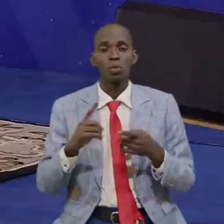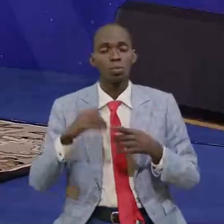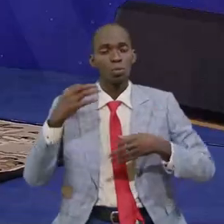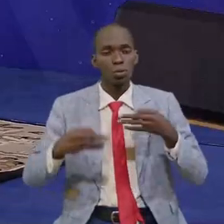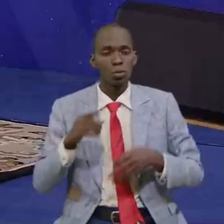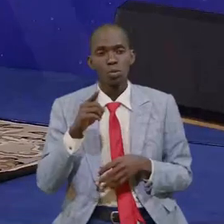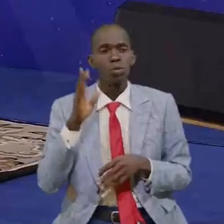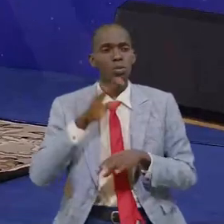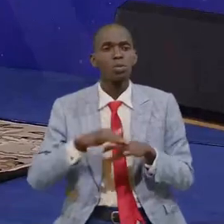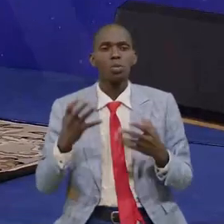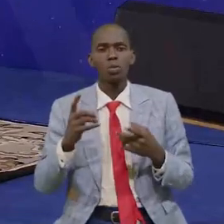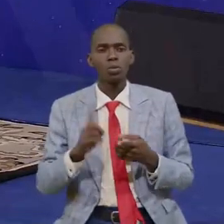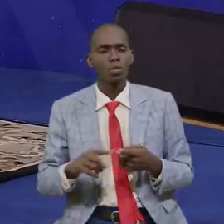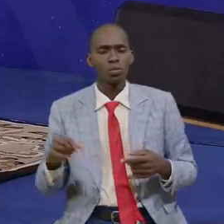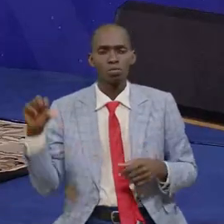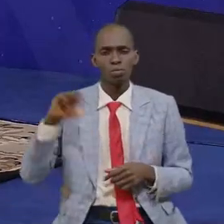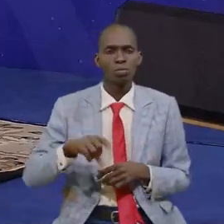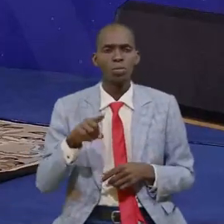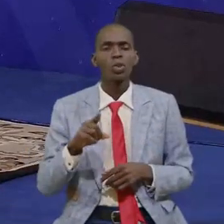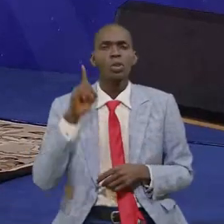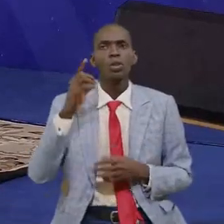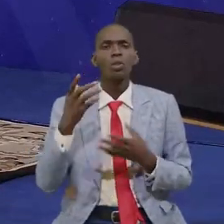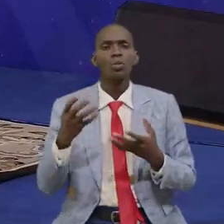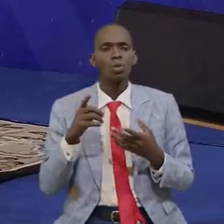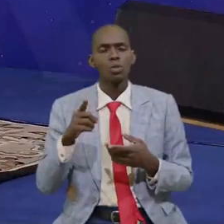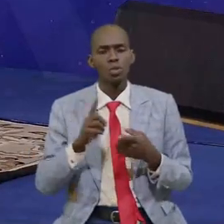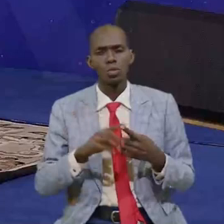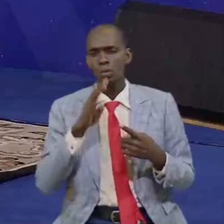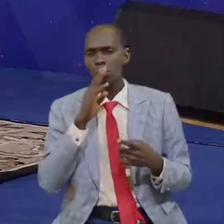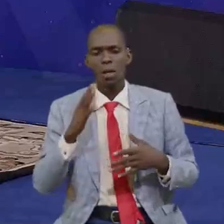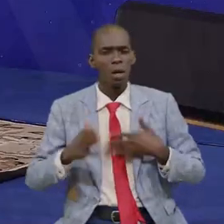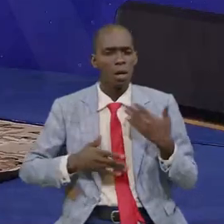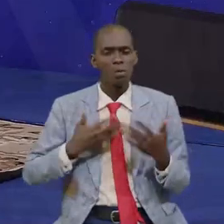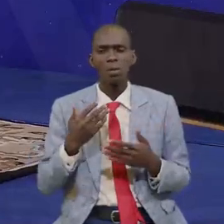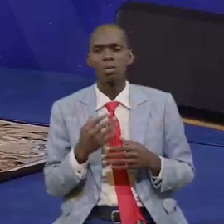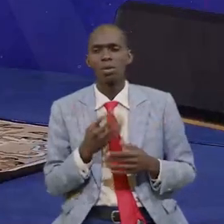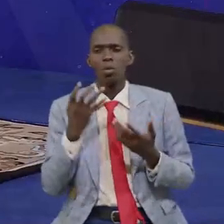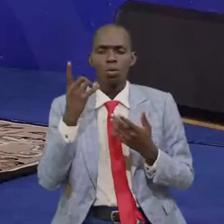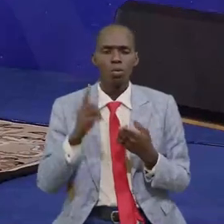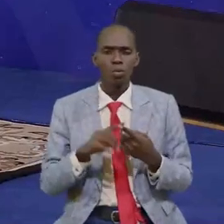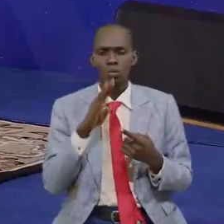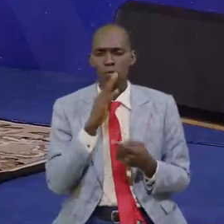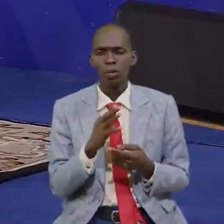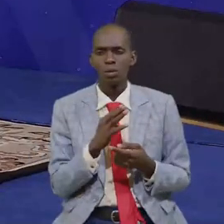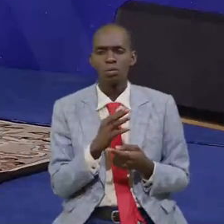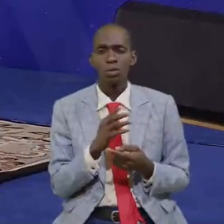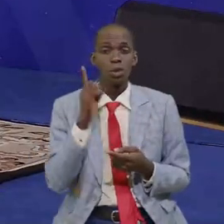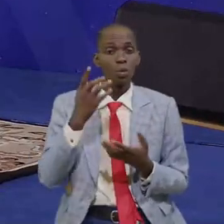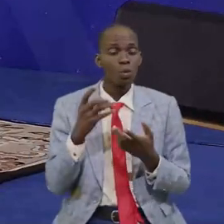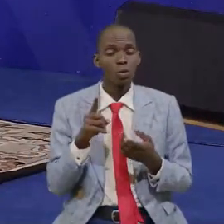pas te condamner. Il veut que tu sois heureux, il veut que tu sois saint. Il veut que tu avances. Mais tu as dit non,